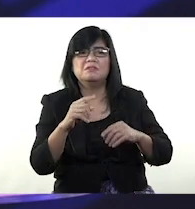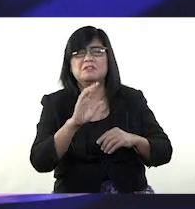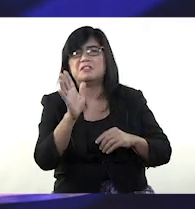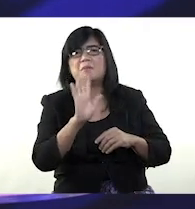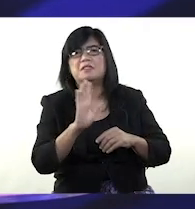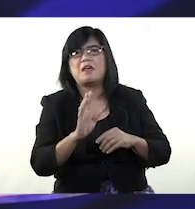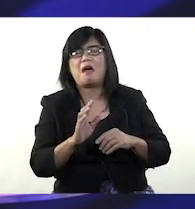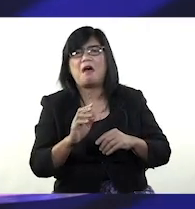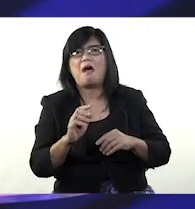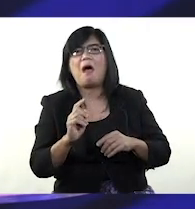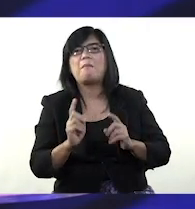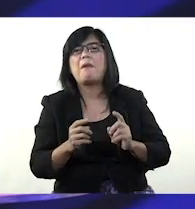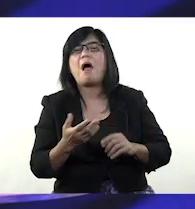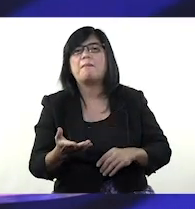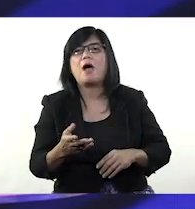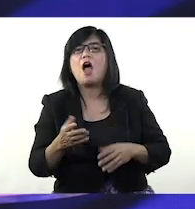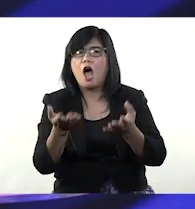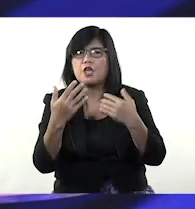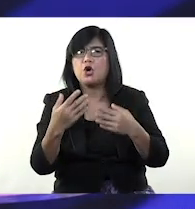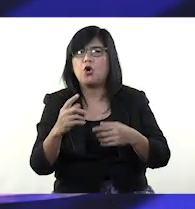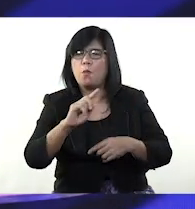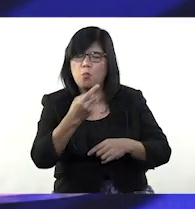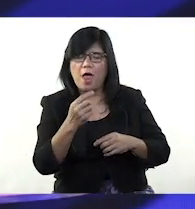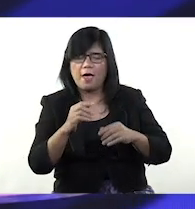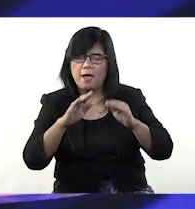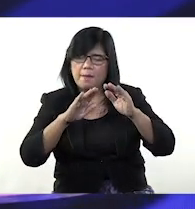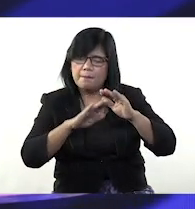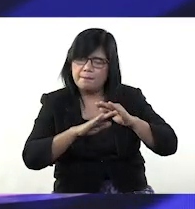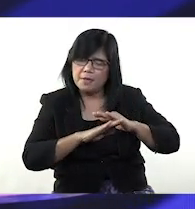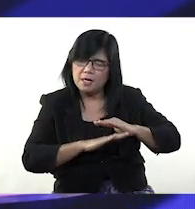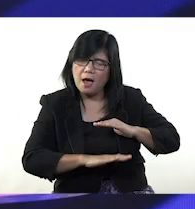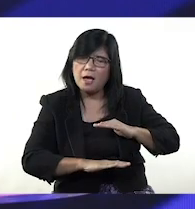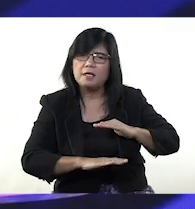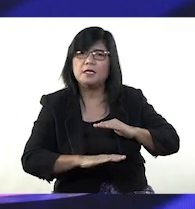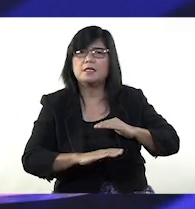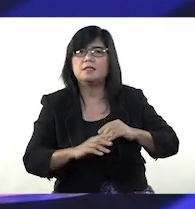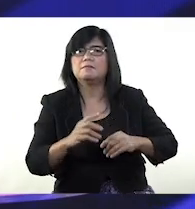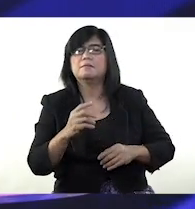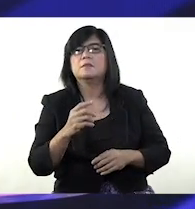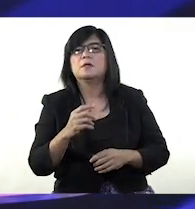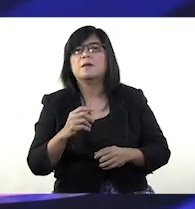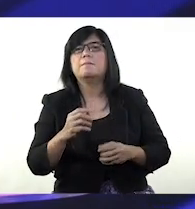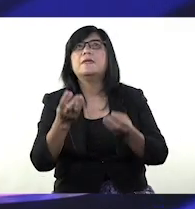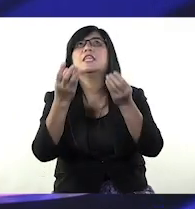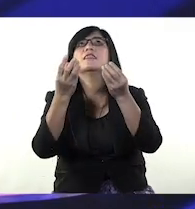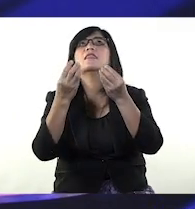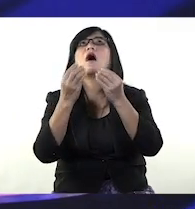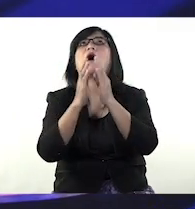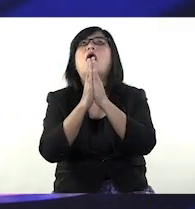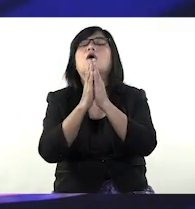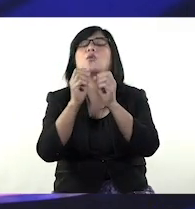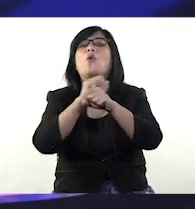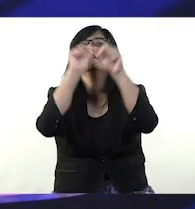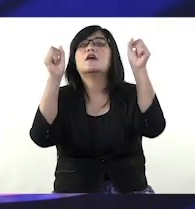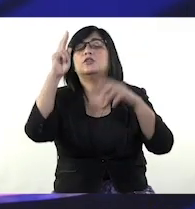tapi kalau merendahkan diri serta mulai minta kuasa Tuhan maka saya percaya